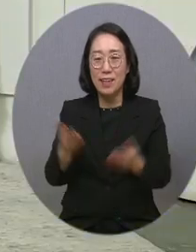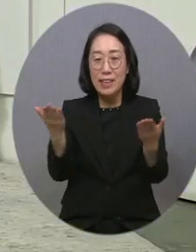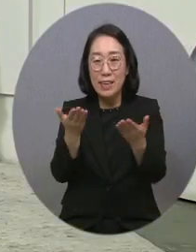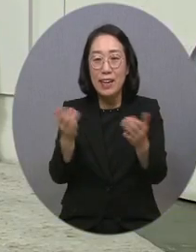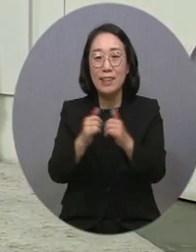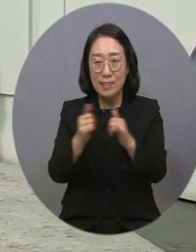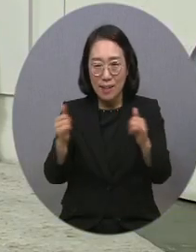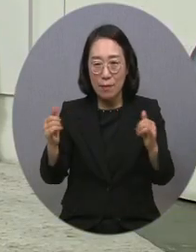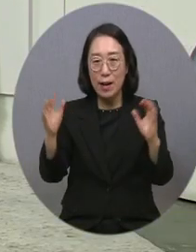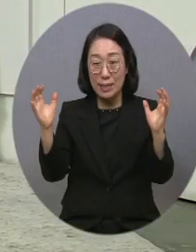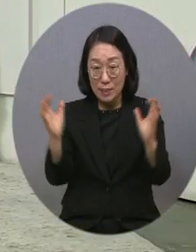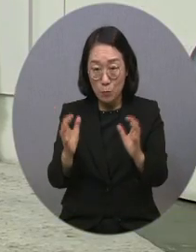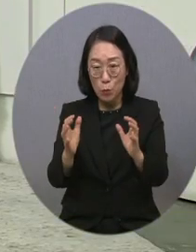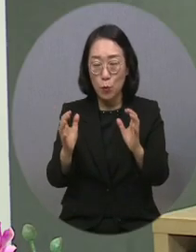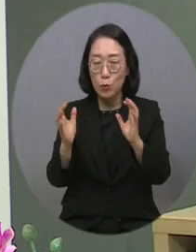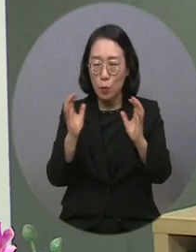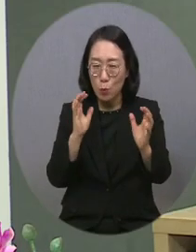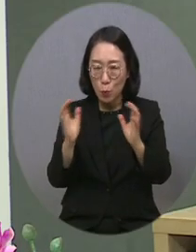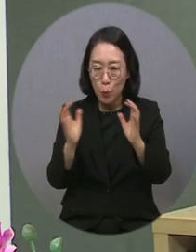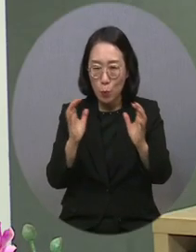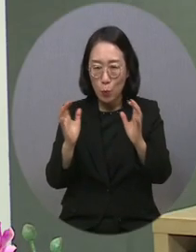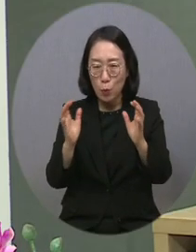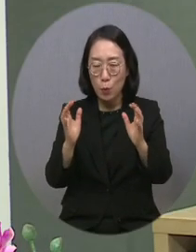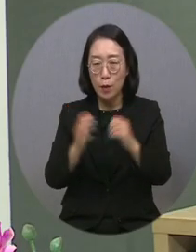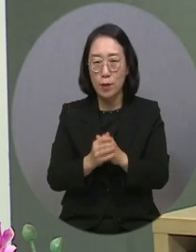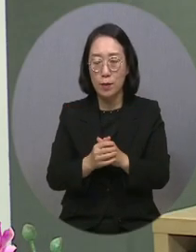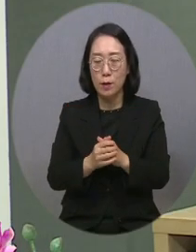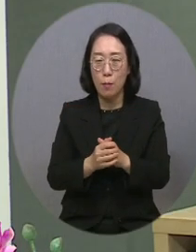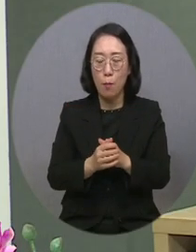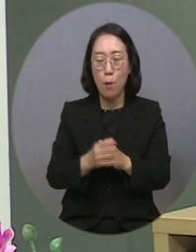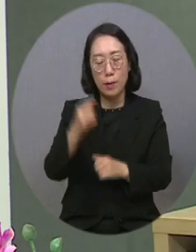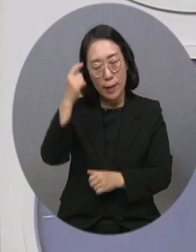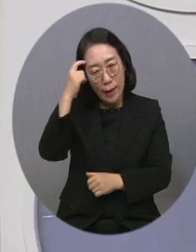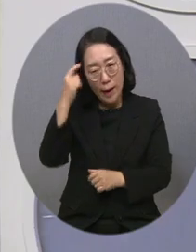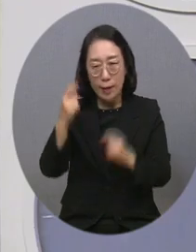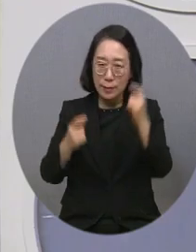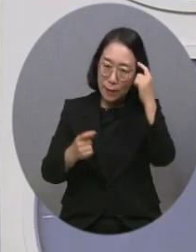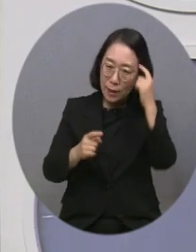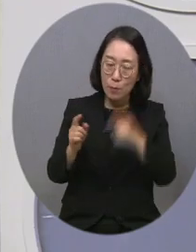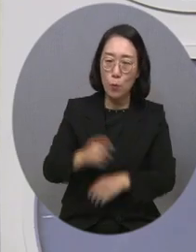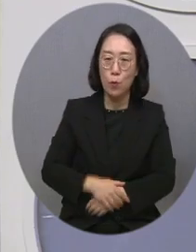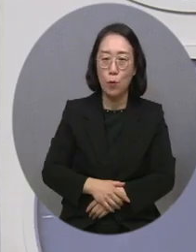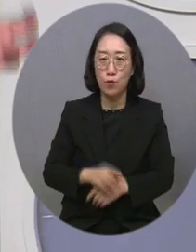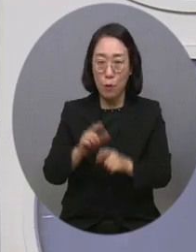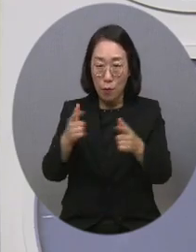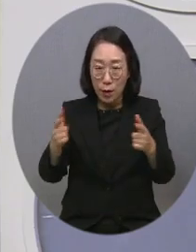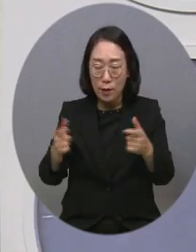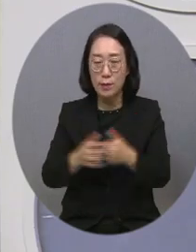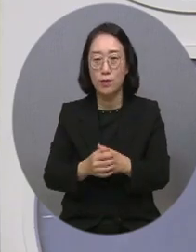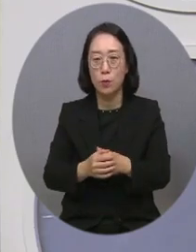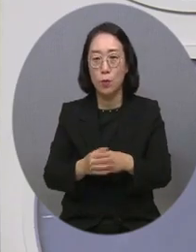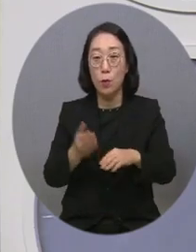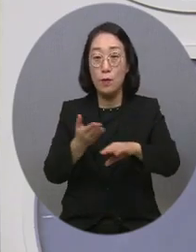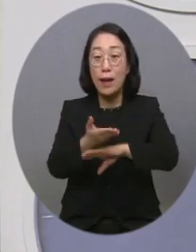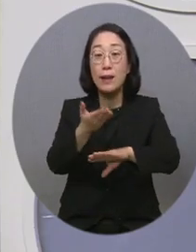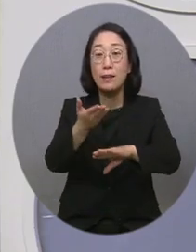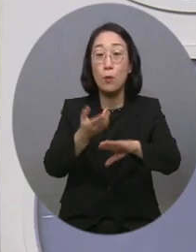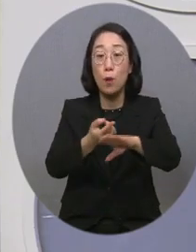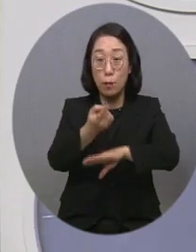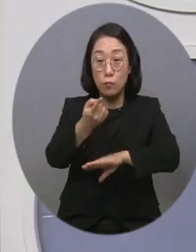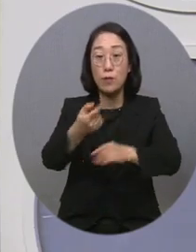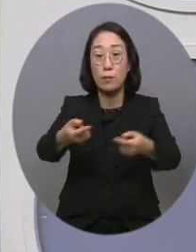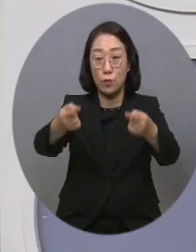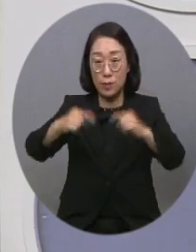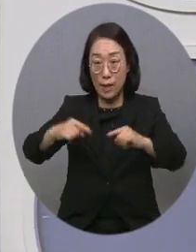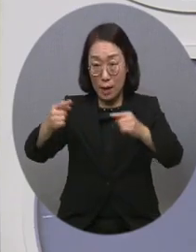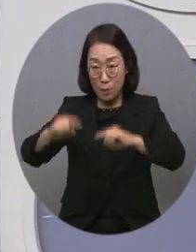직원들이 이제 다 이제 같이 해서 이제 뭐 공모하고 막 해서 이제 TF 꾸리고 그다음에 외부 이원들도 같이 이렇게 참여를